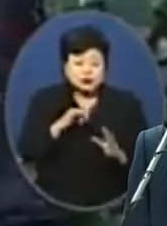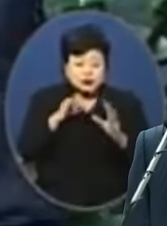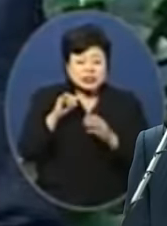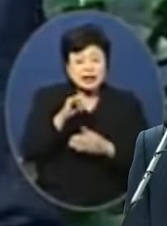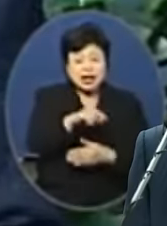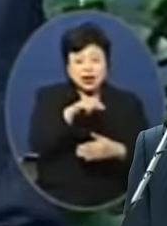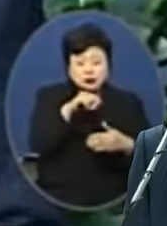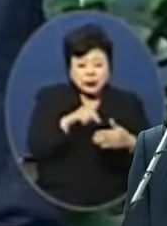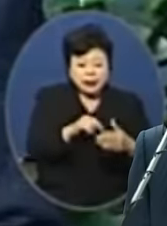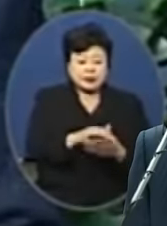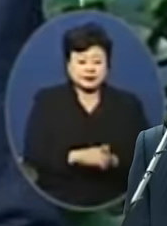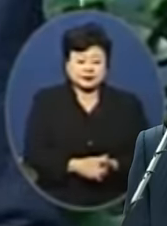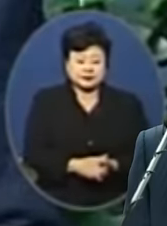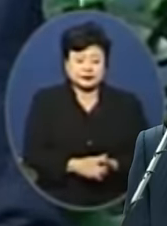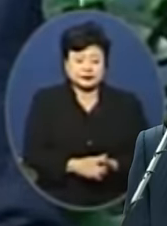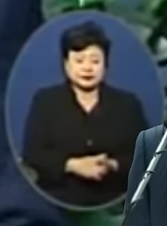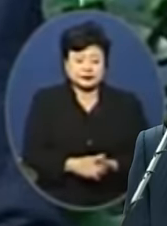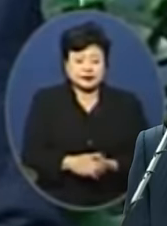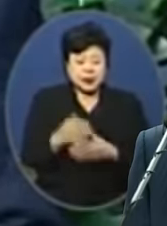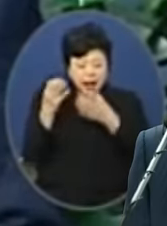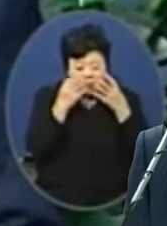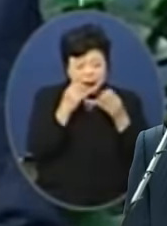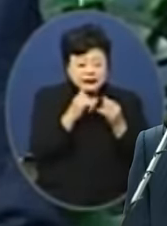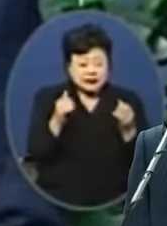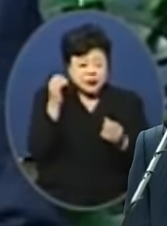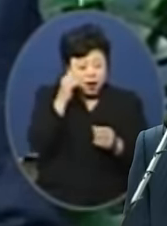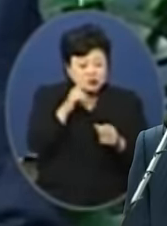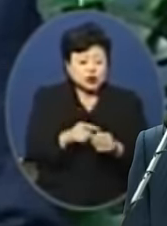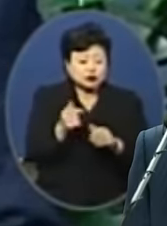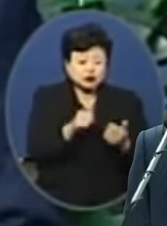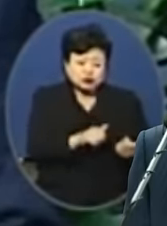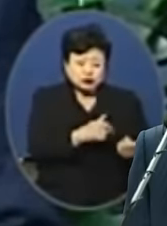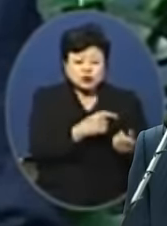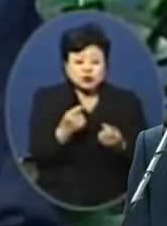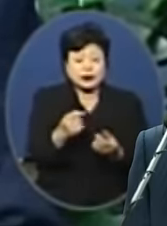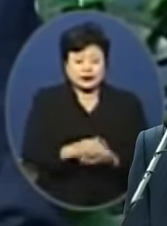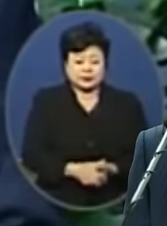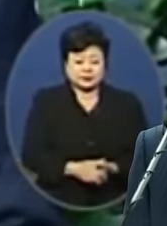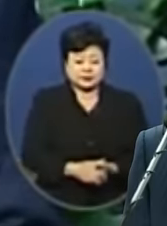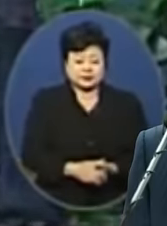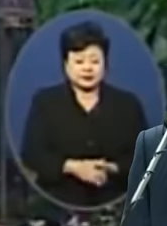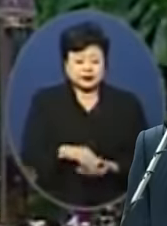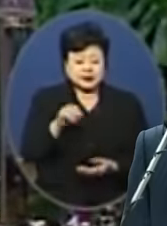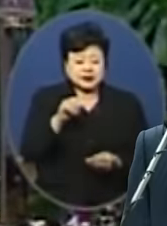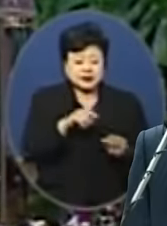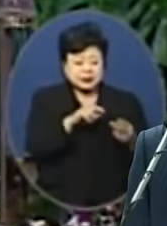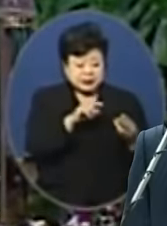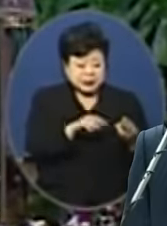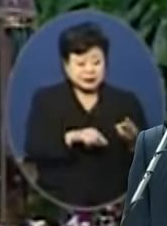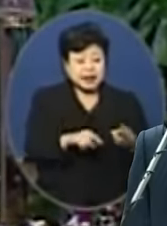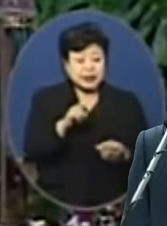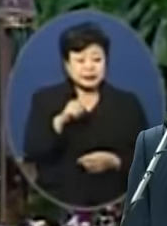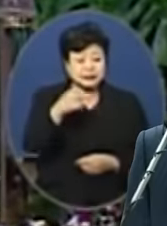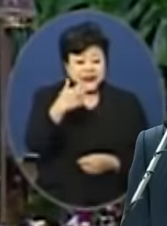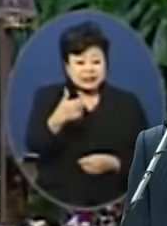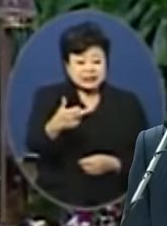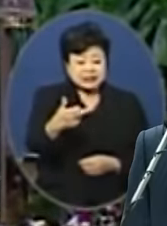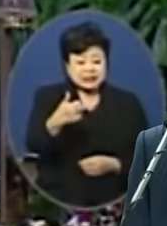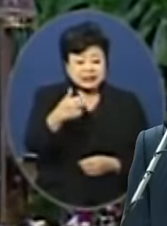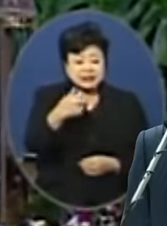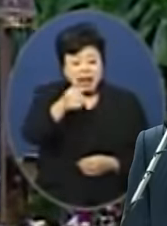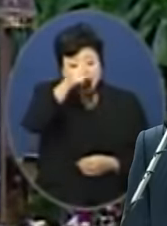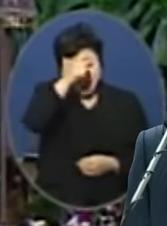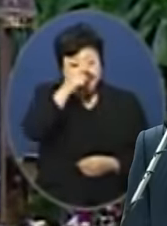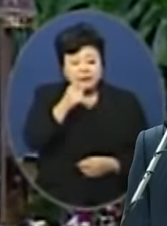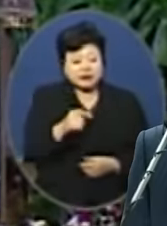가운데 헤매는 사람은 영적으로 죽어버리고 마는 것입니다. 창세기 3장 17절 19절에 아담에게 이르시되